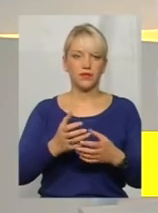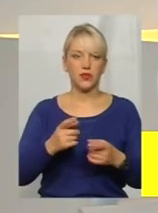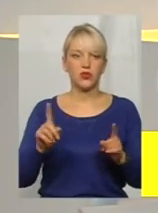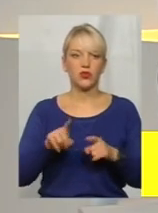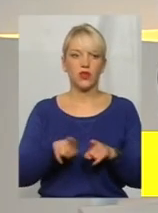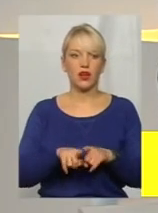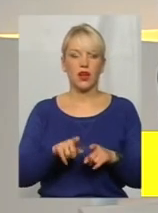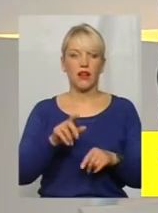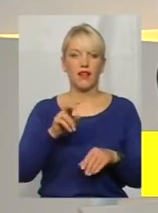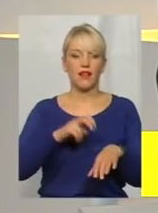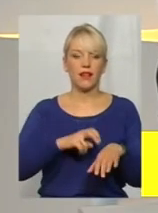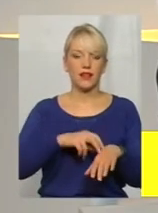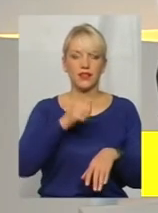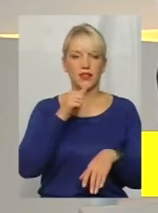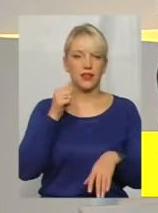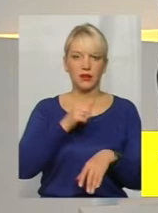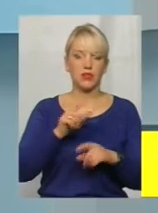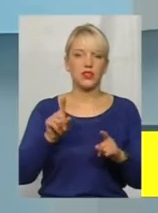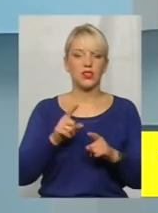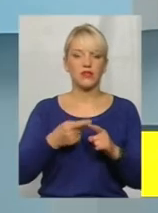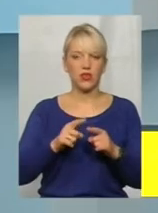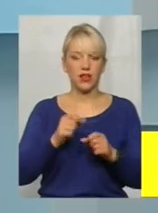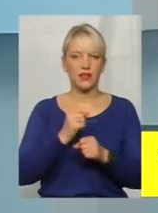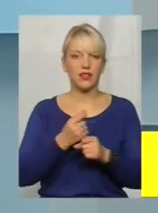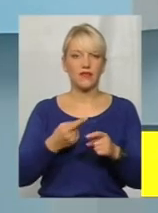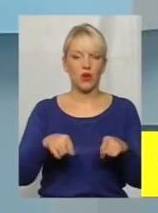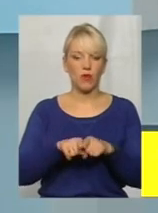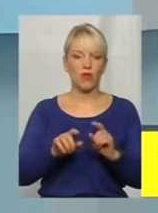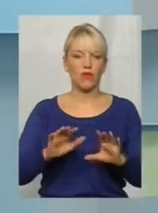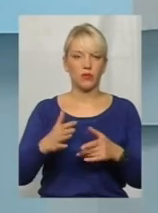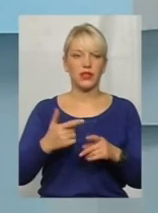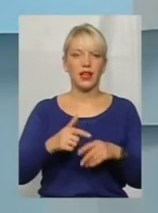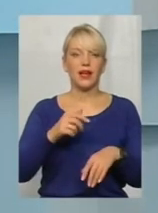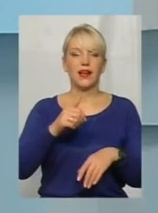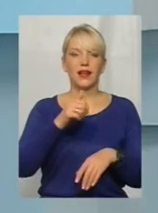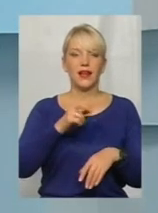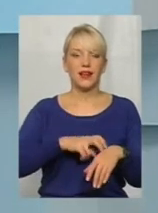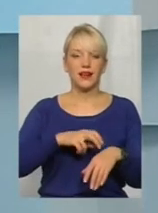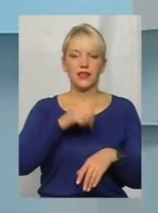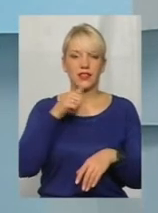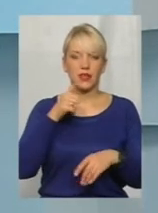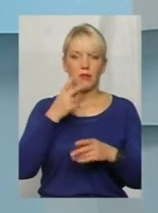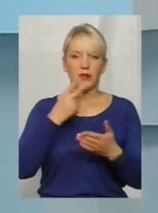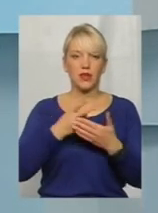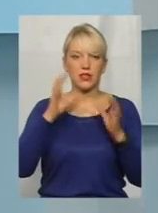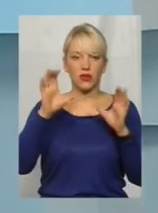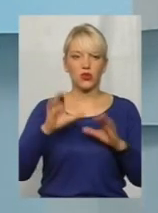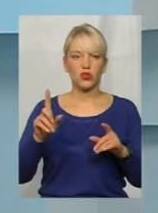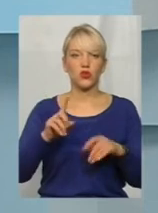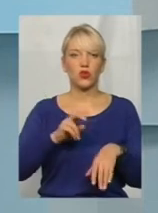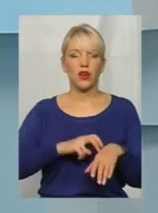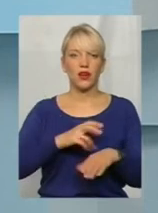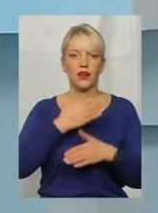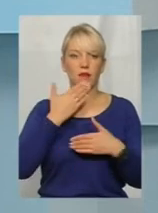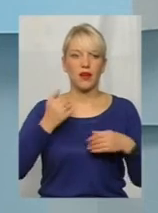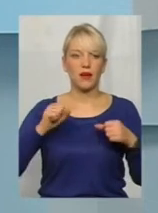таке лікарська таємниця і чи в цьому випадку вона діє? Лікарська таємниця, так, це воно передбачено чинним законодавством, що лікар не має права,